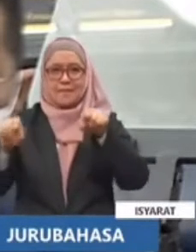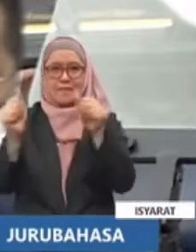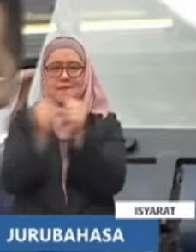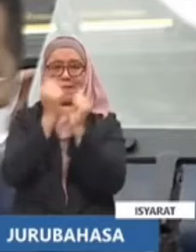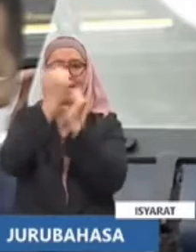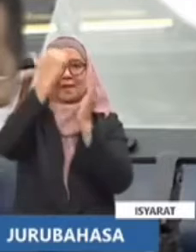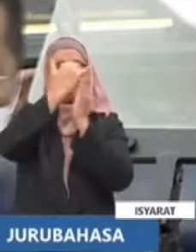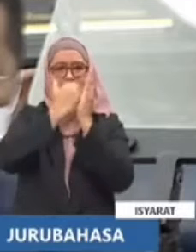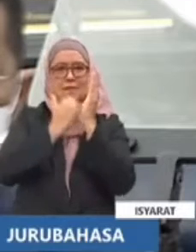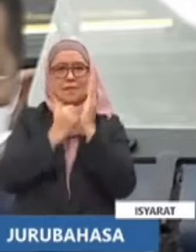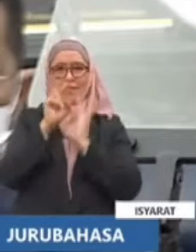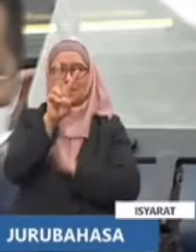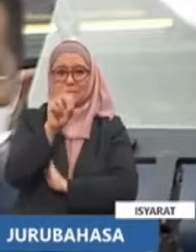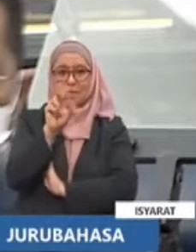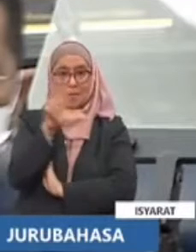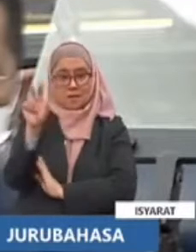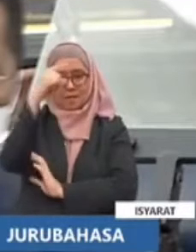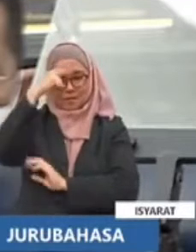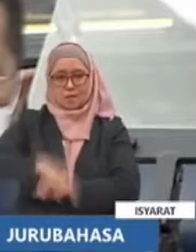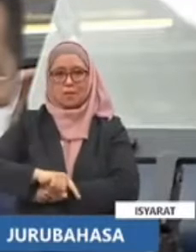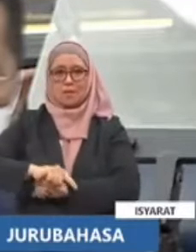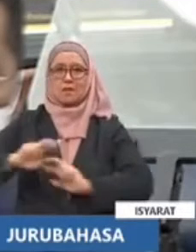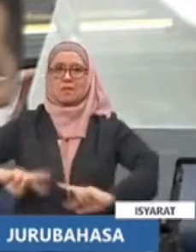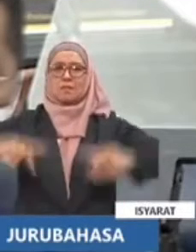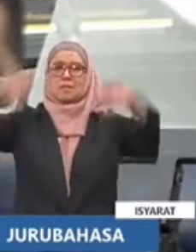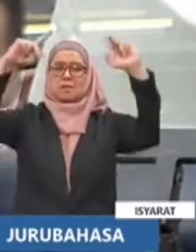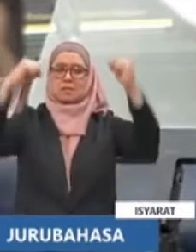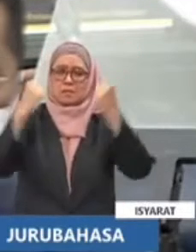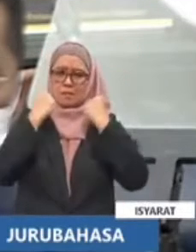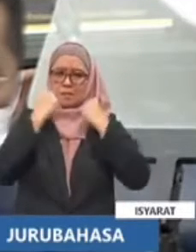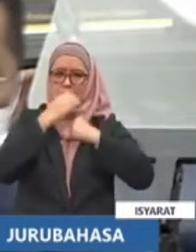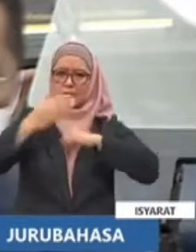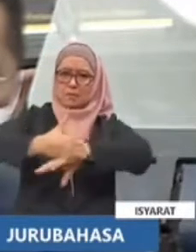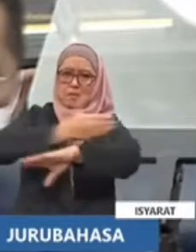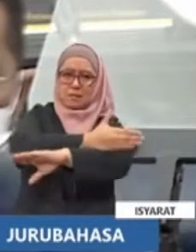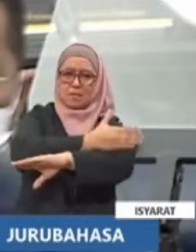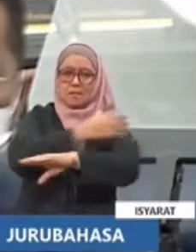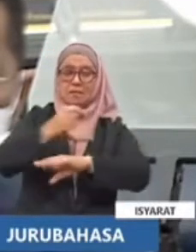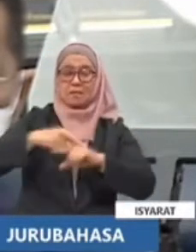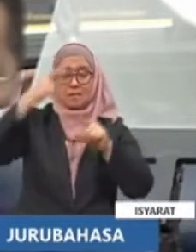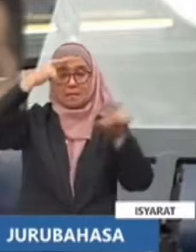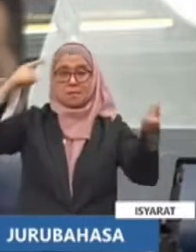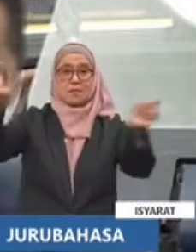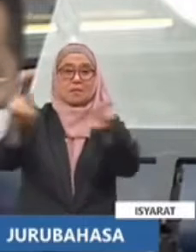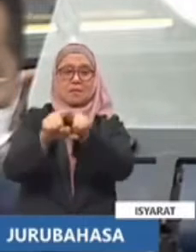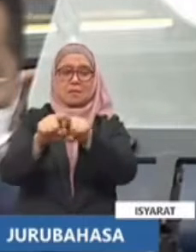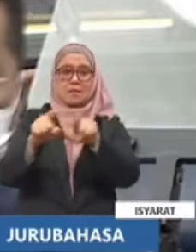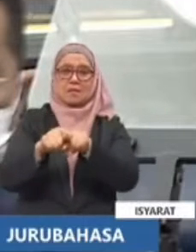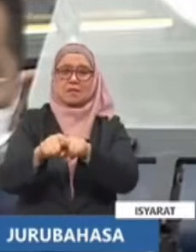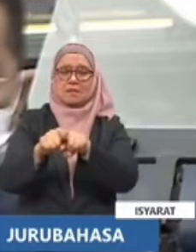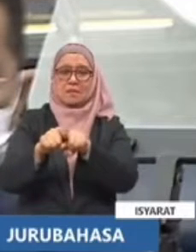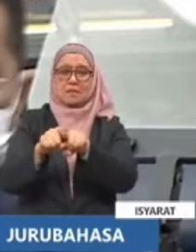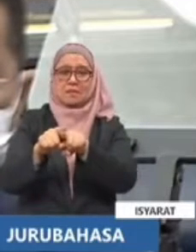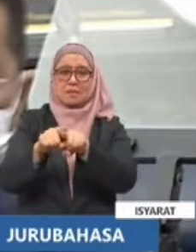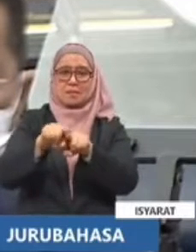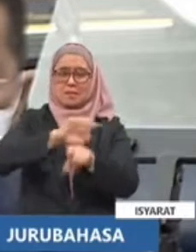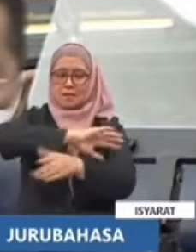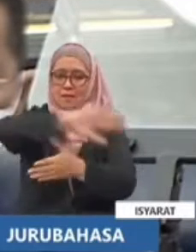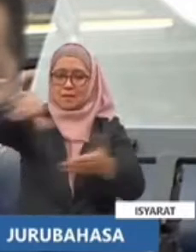20-30 bagi pembangunan mampan yang dipercayai oleh semua ahli pertumbuhan bangsa bersatu